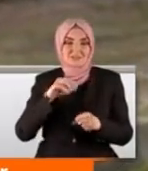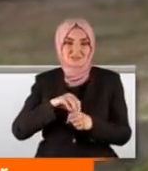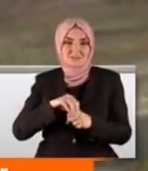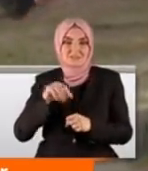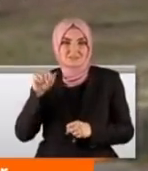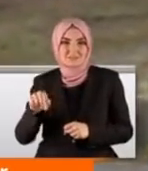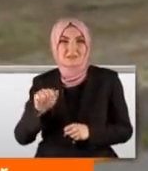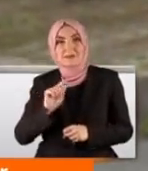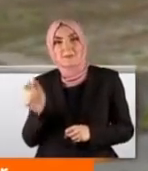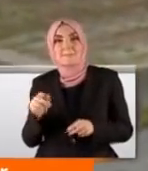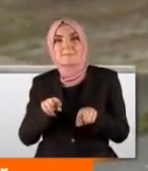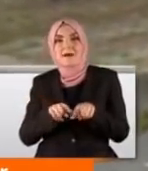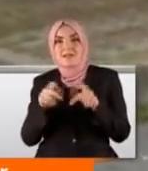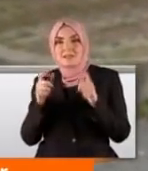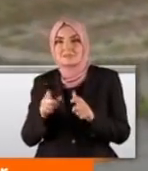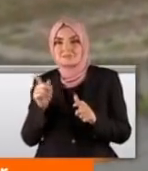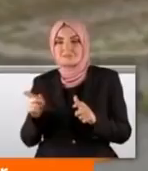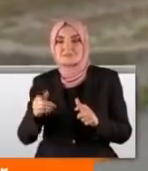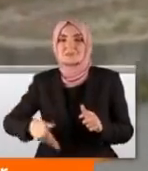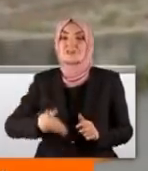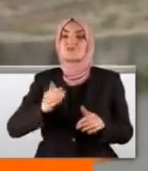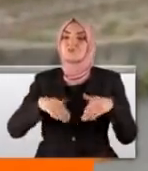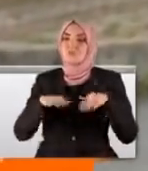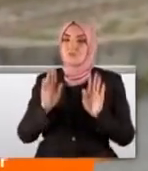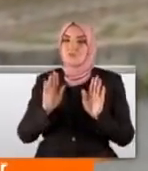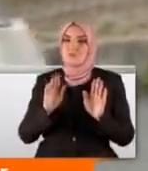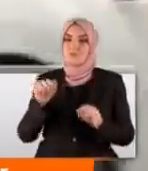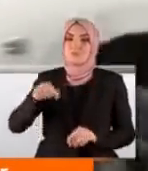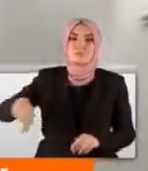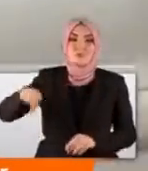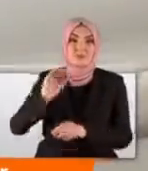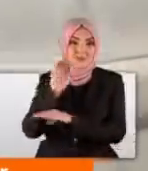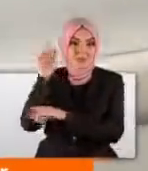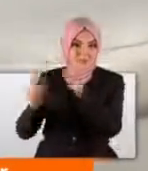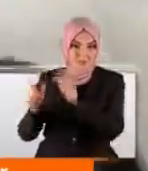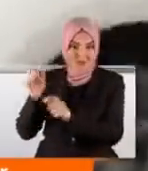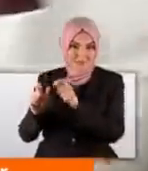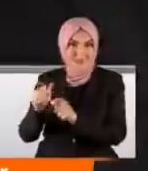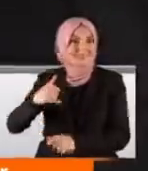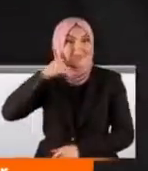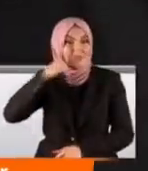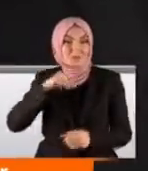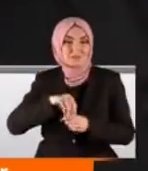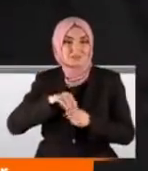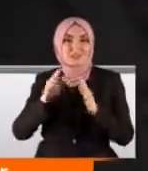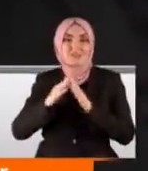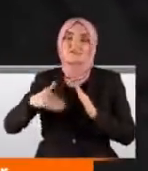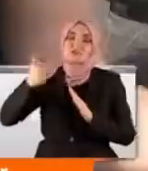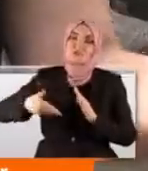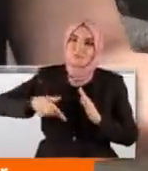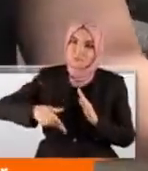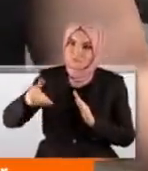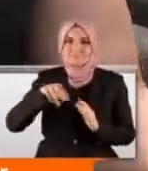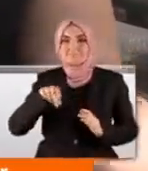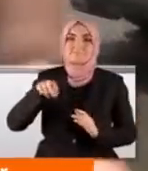burada yaşayanlar telefonla görüşmek için evlerinden çıkıp adeta küçük kapmaca oynuyor. Şimdi evde internet çekmiyor.